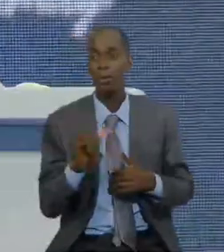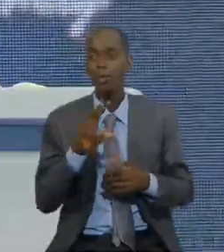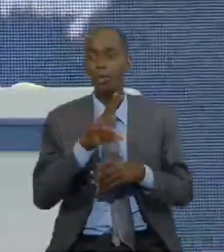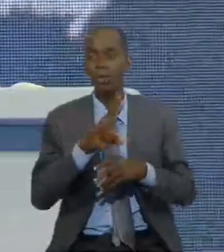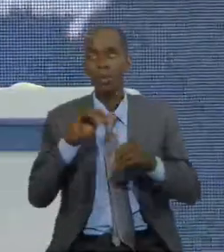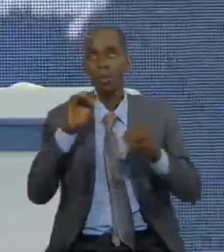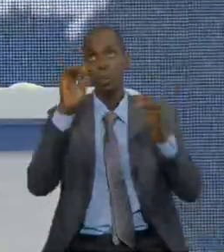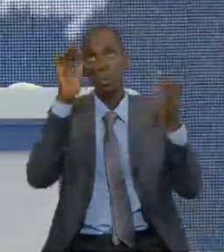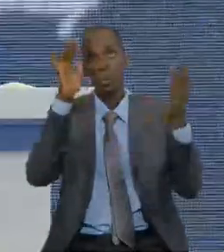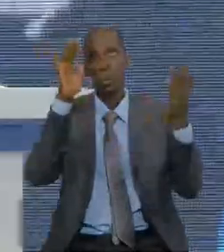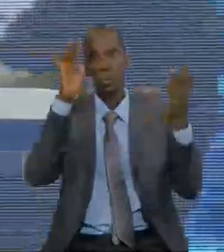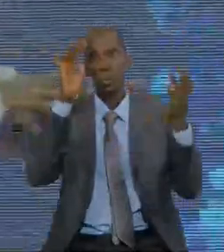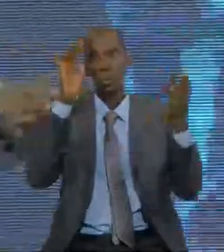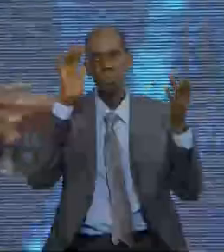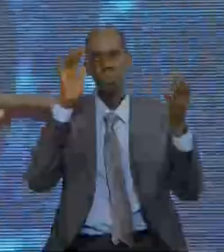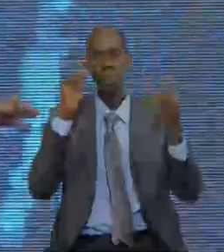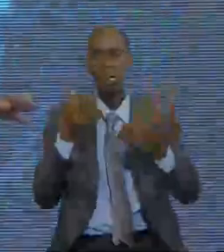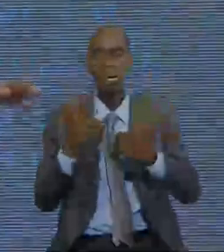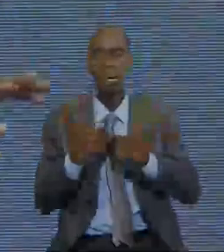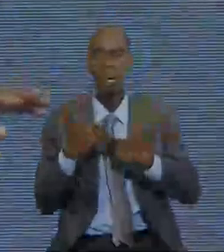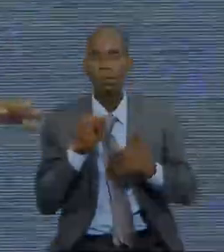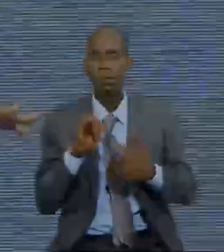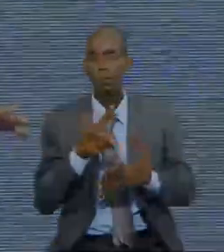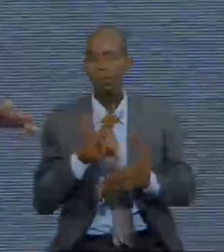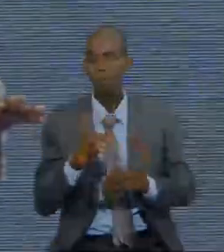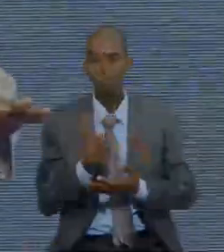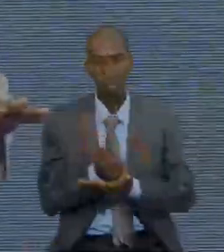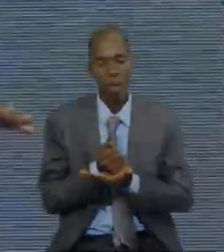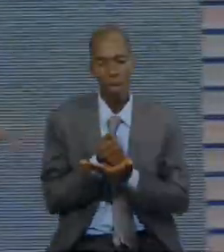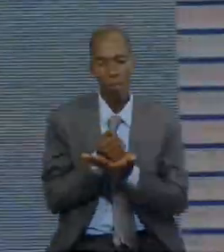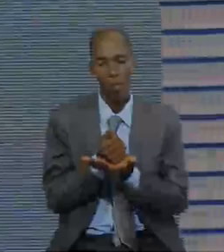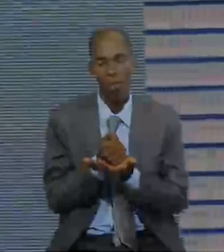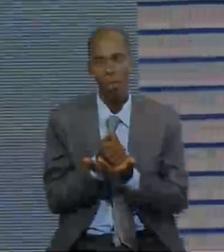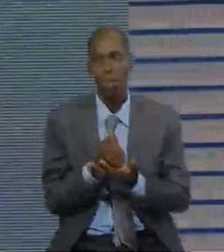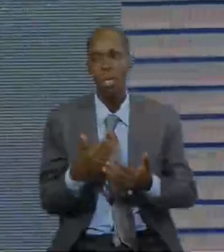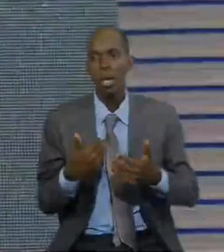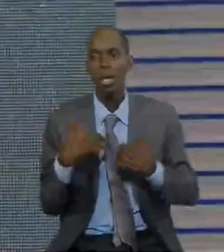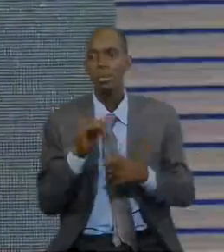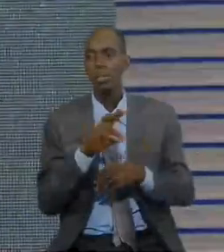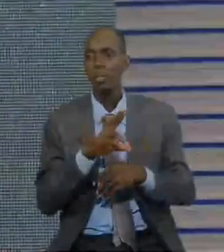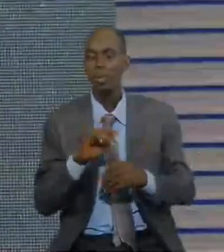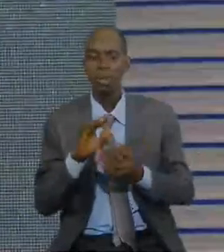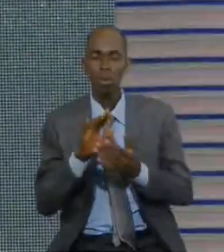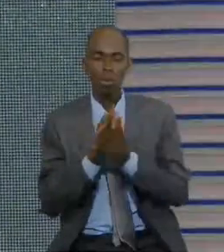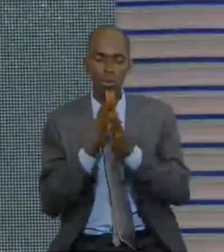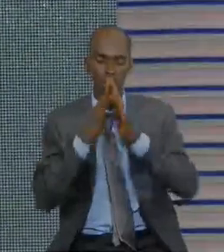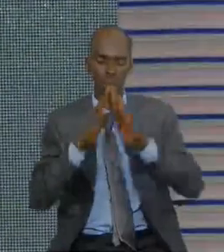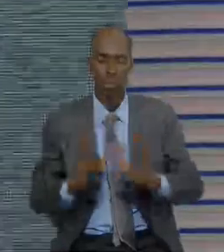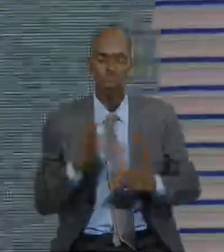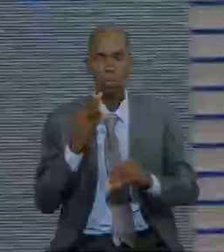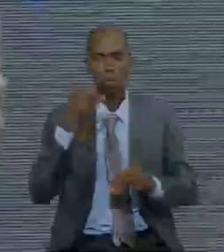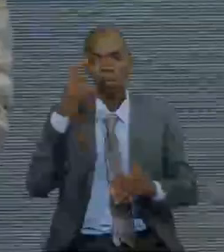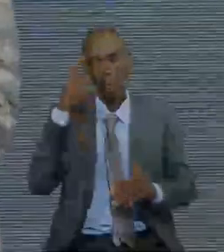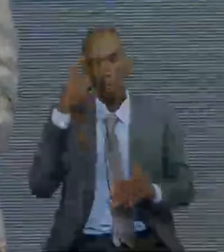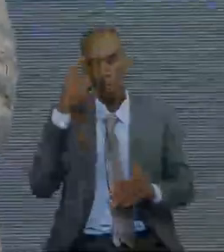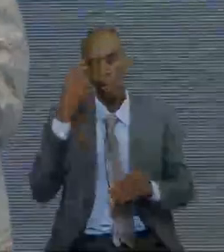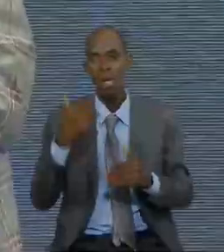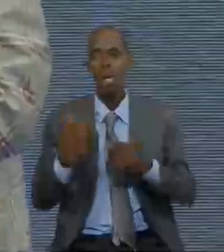sans espérance sans secours sans la paix du